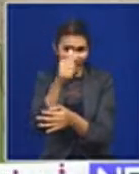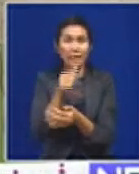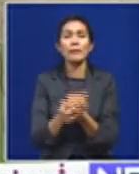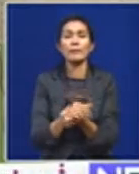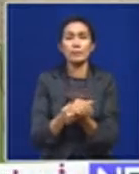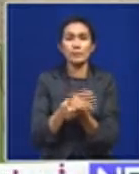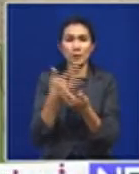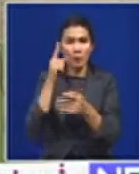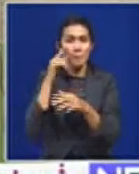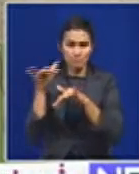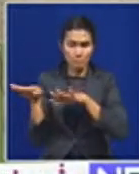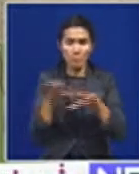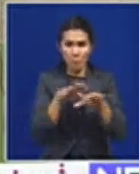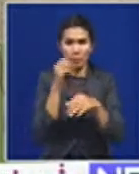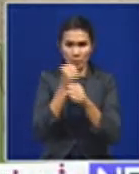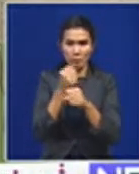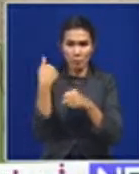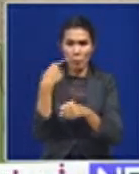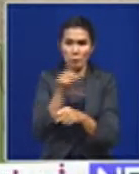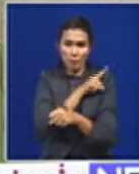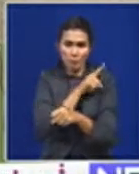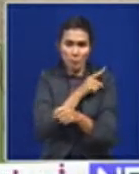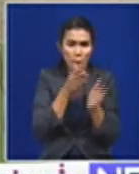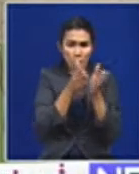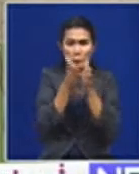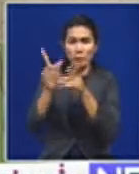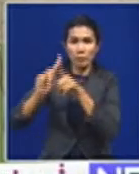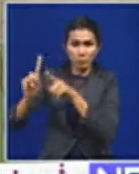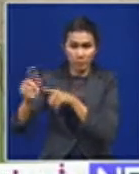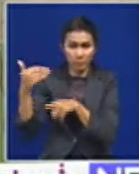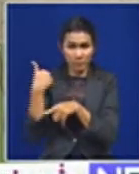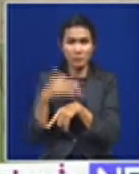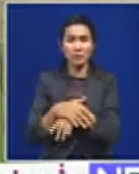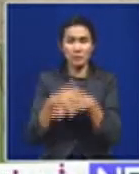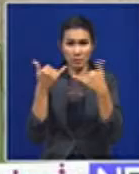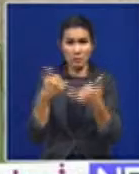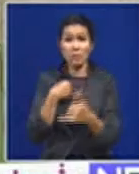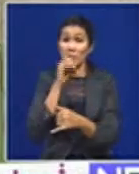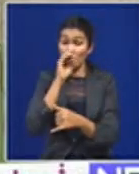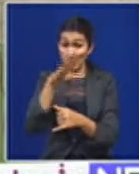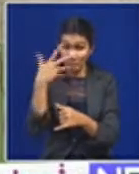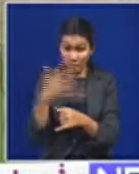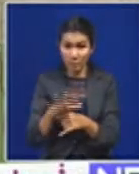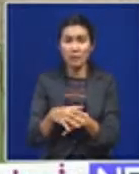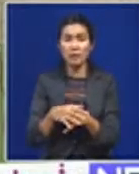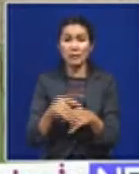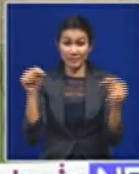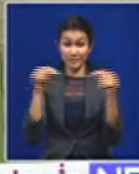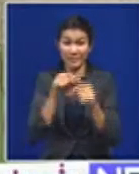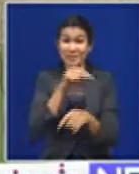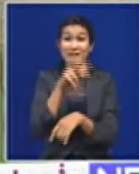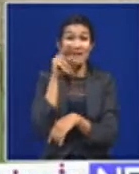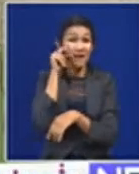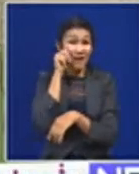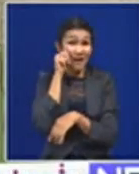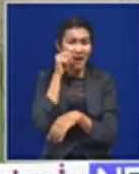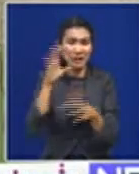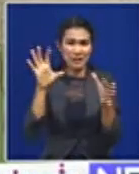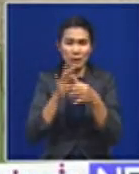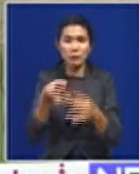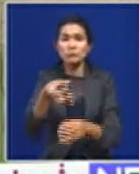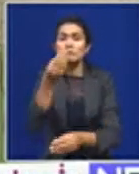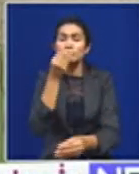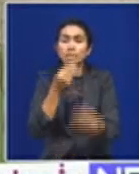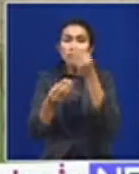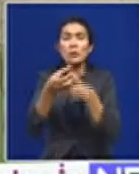ว้พร้อมแล้วนะครับมีหลายหน่วยด้วยกันเราได้ให้นโยบายว่าน้ำเพื่อการอุปโภคบริโภ